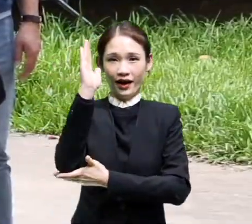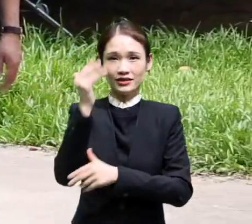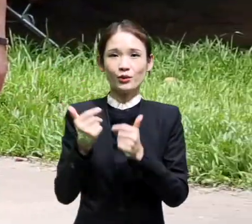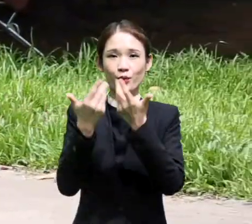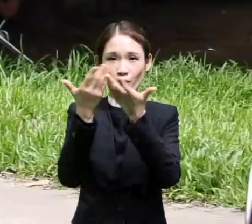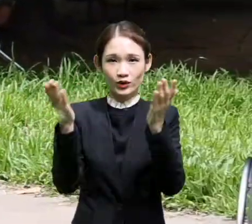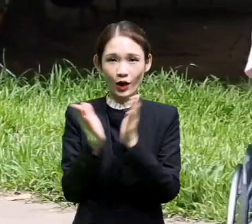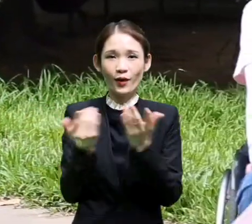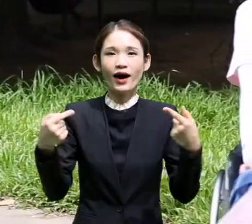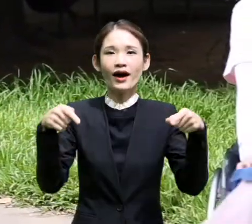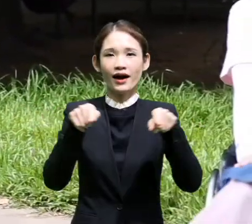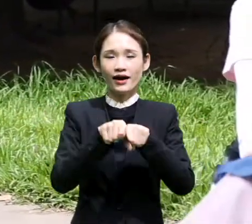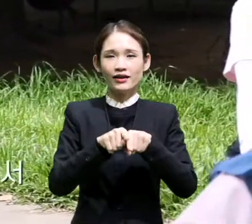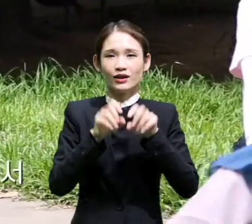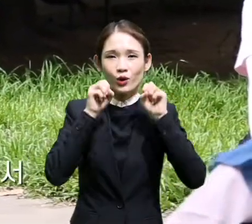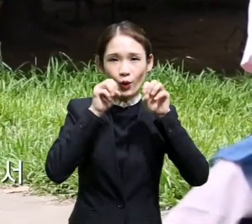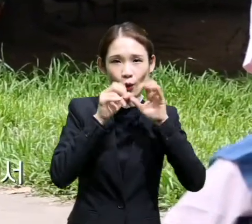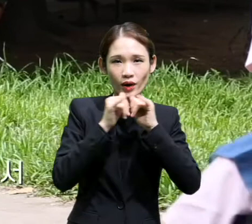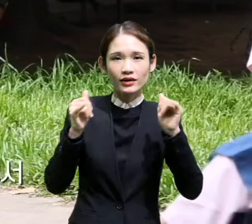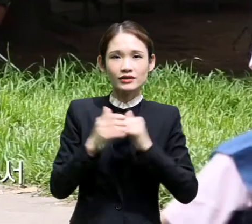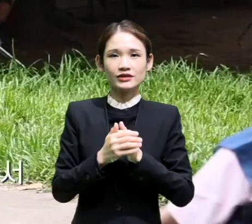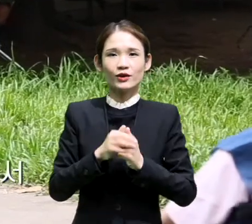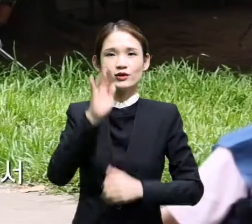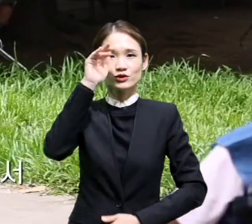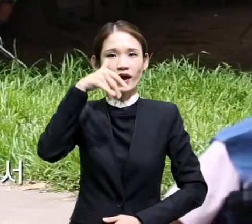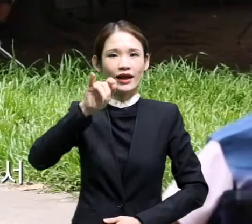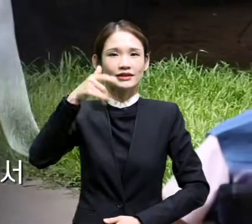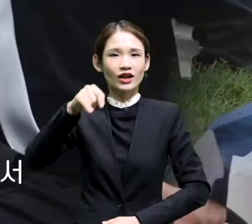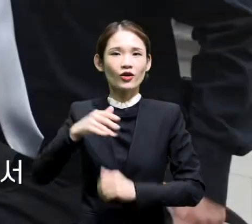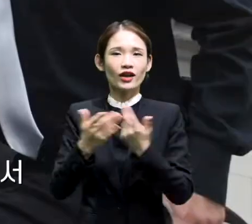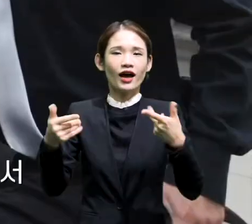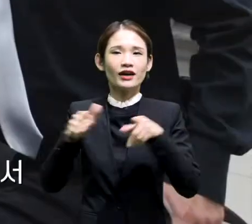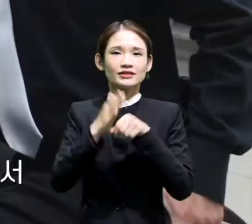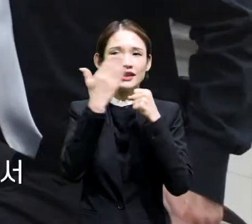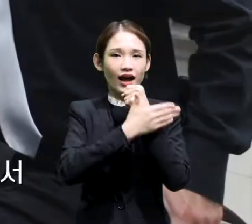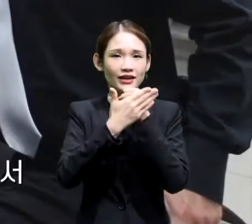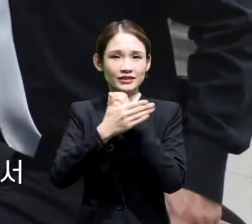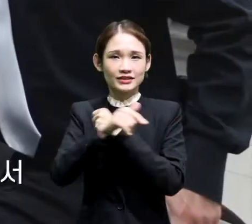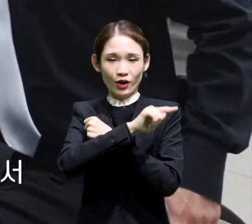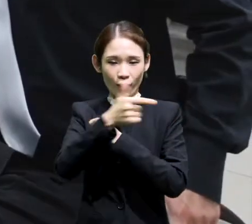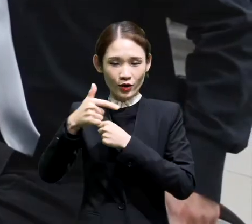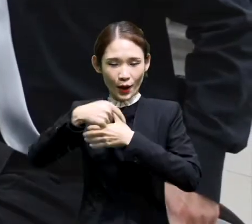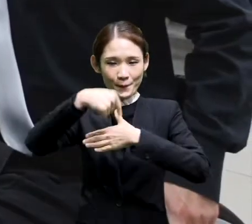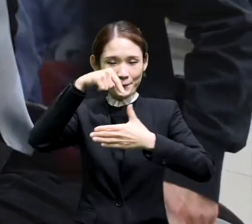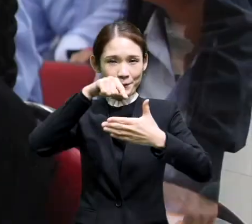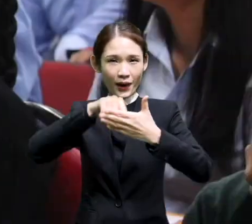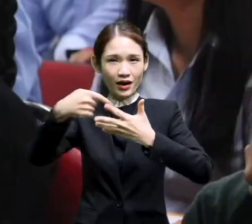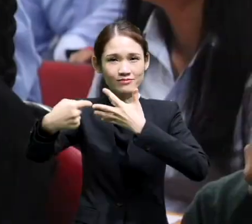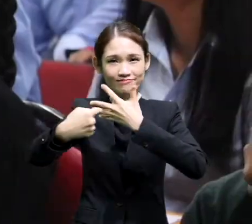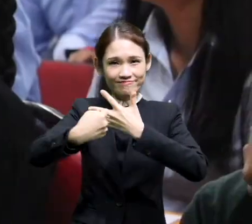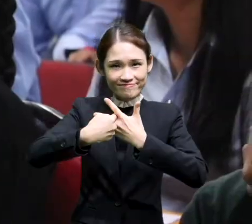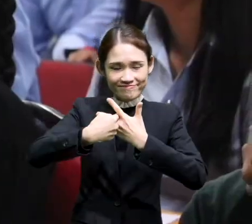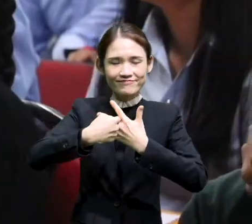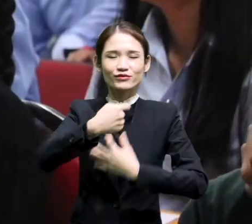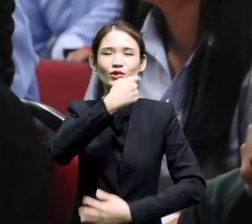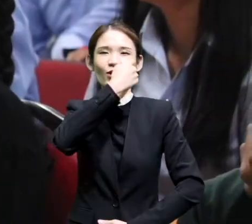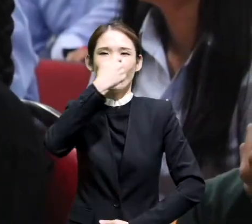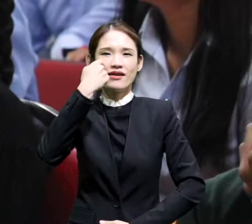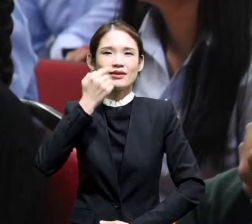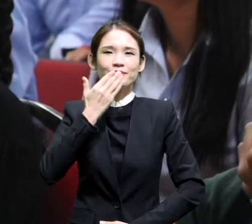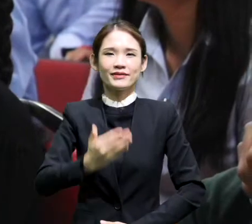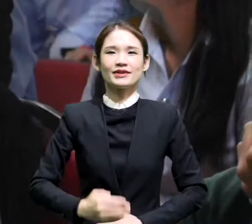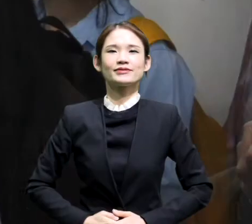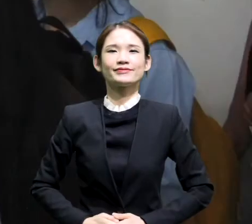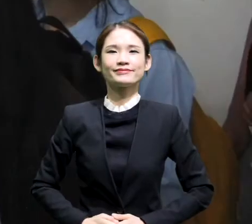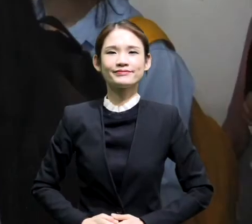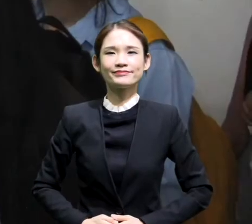6명의 강사 봉사단원과 함께 홍보단원으로 활동한 최혜선 단원의 사진들 속에서 그 마음을 어렵지 않게 확인할 수